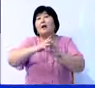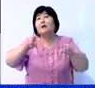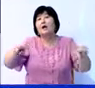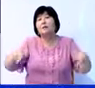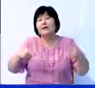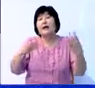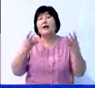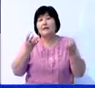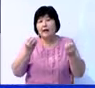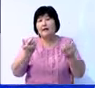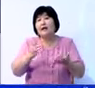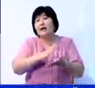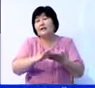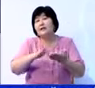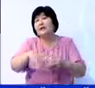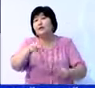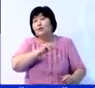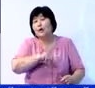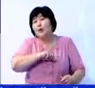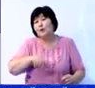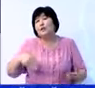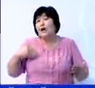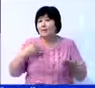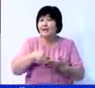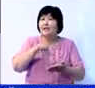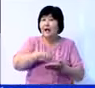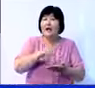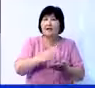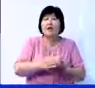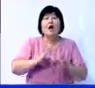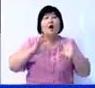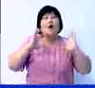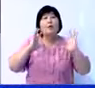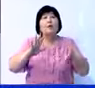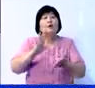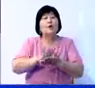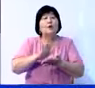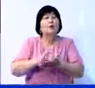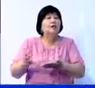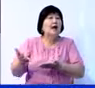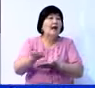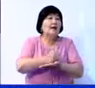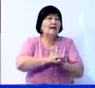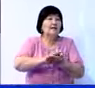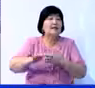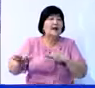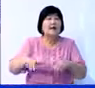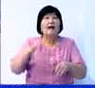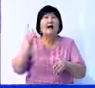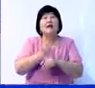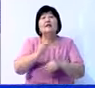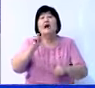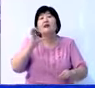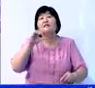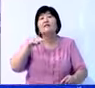тағы да мына тазалық жұмыстарына өздері белсенді қатысып жатыр. Планетаны қоқыстан тазартамыз акциясы алғаш рет